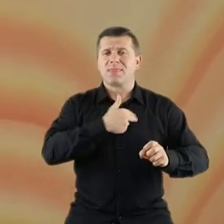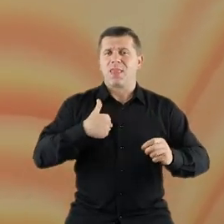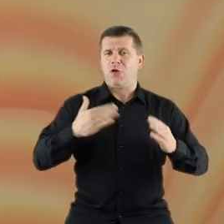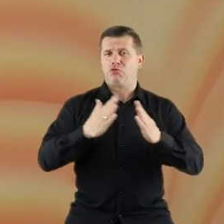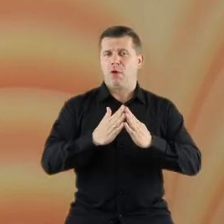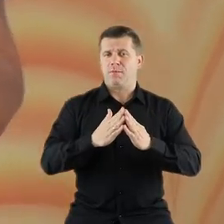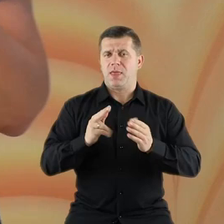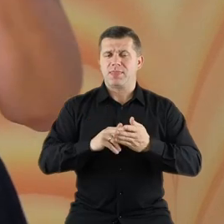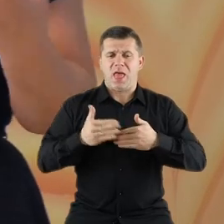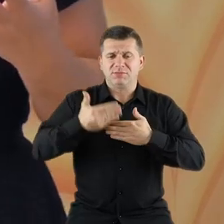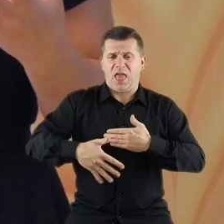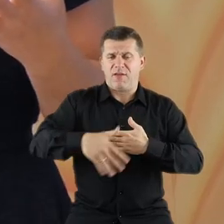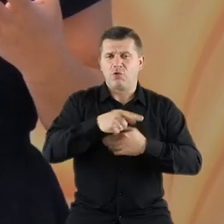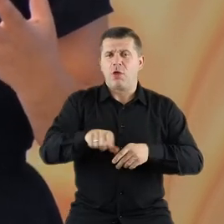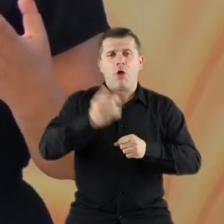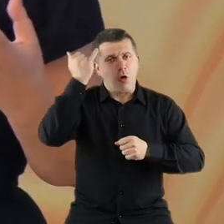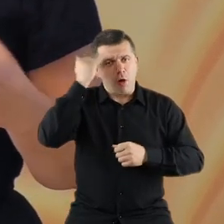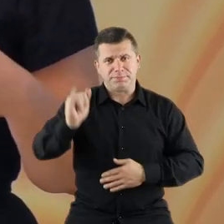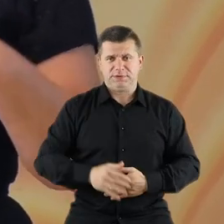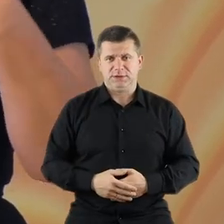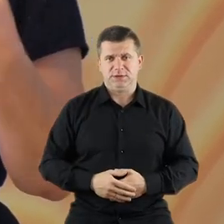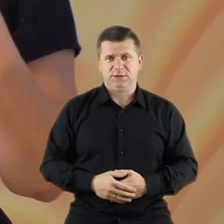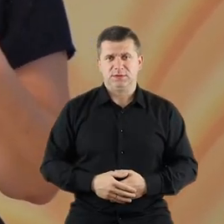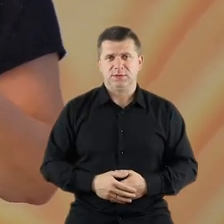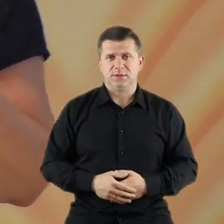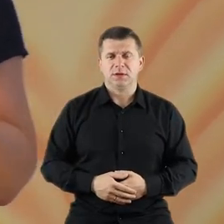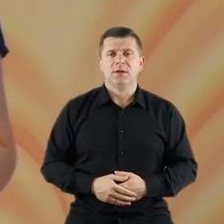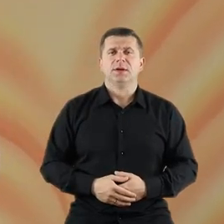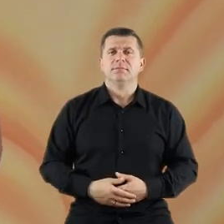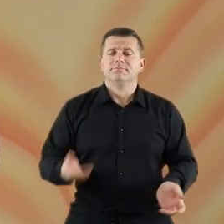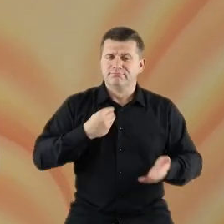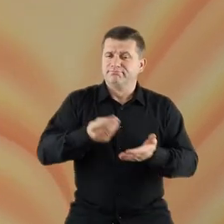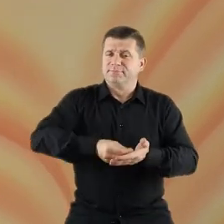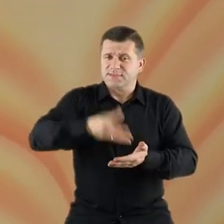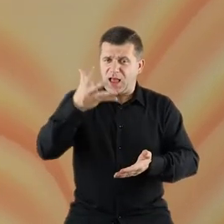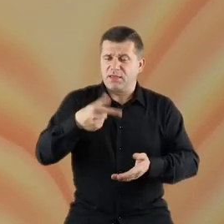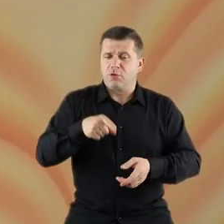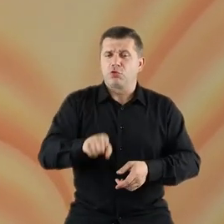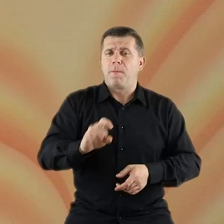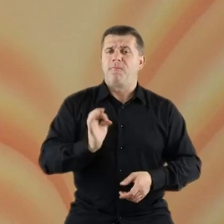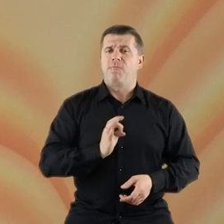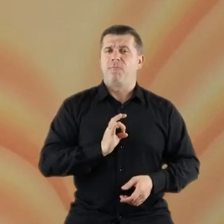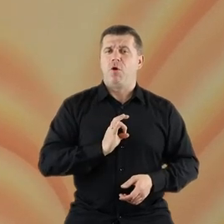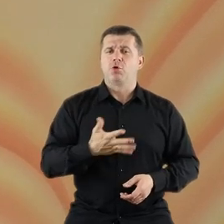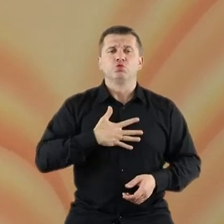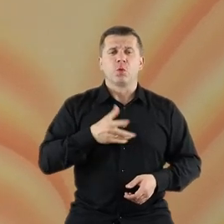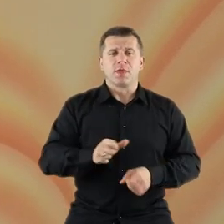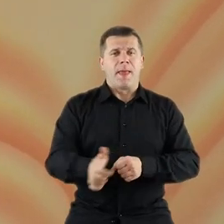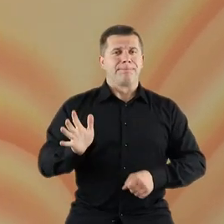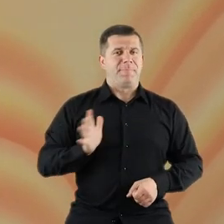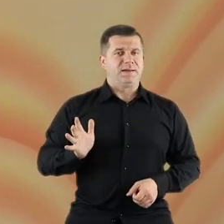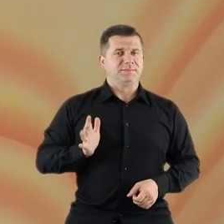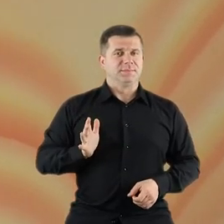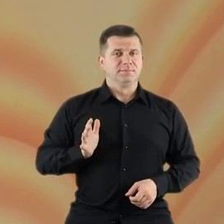to co jest na zewnątrz jest obce w związku z tym po prostu cenimy to co swoje bo tu Czujemy się